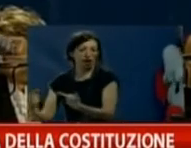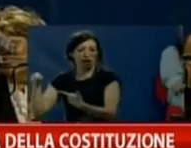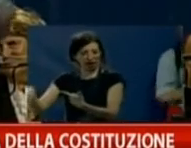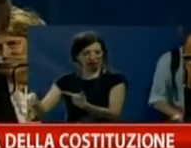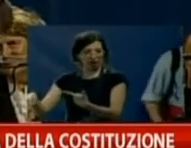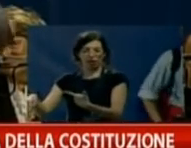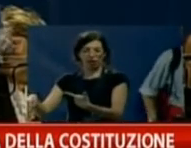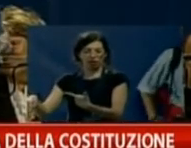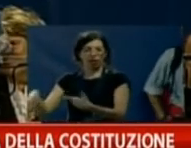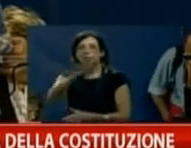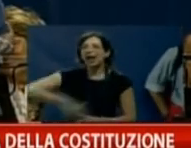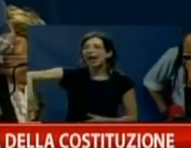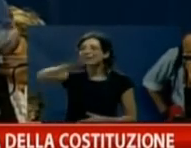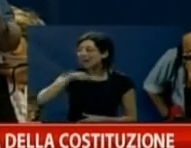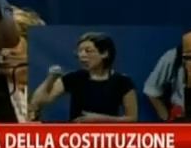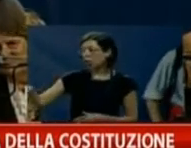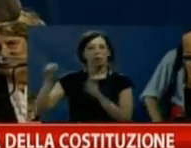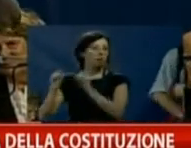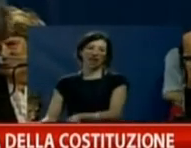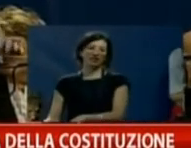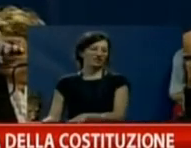questa nel